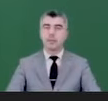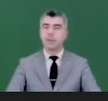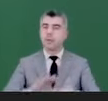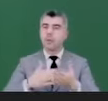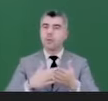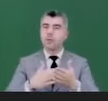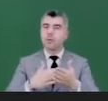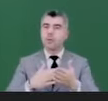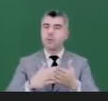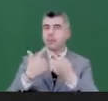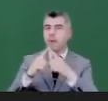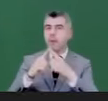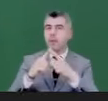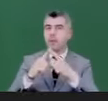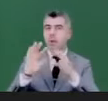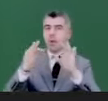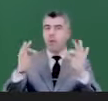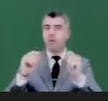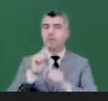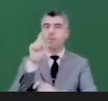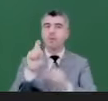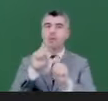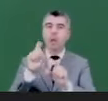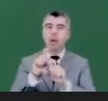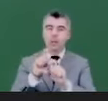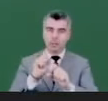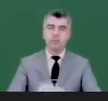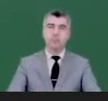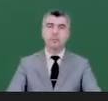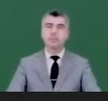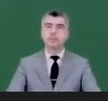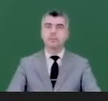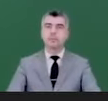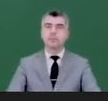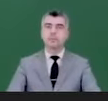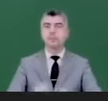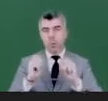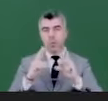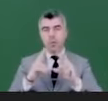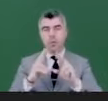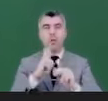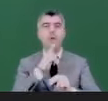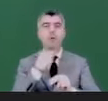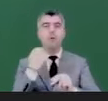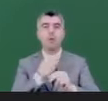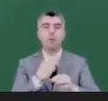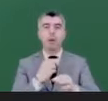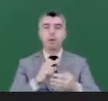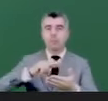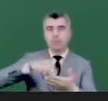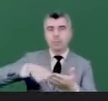من مختلف الاسئله التي طرحت بالفعل الحكومه وقعت على